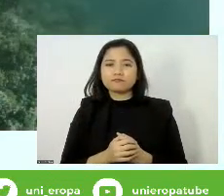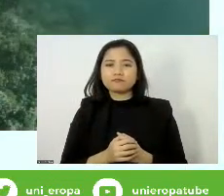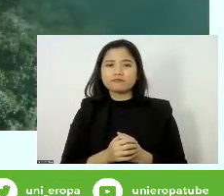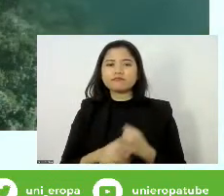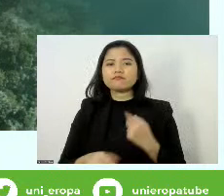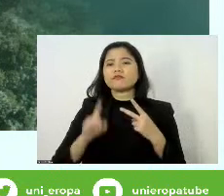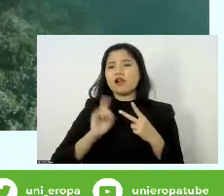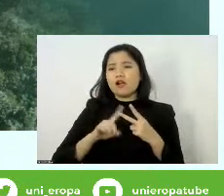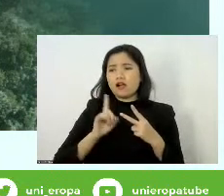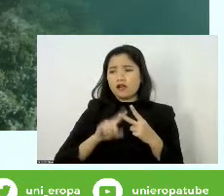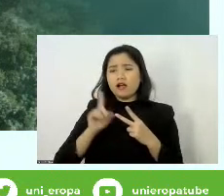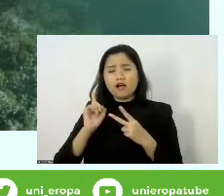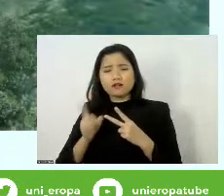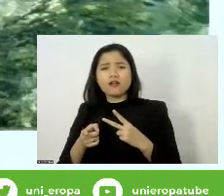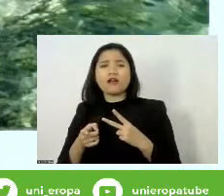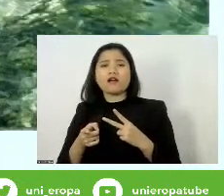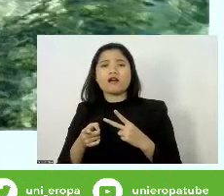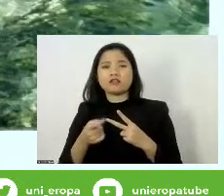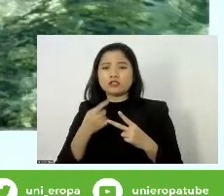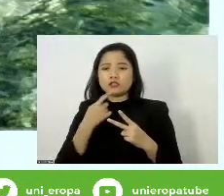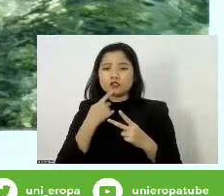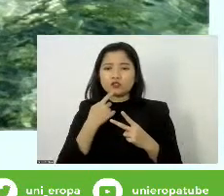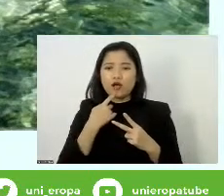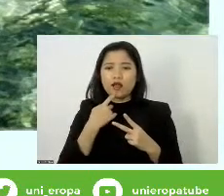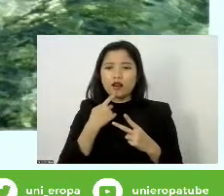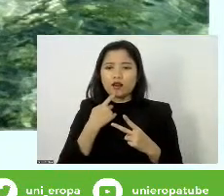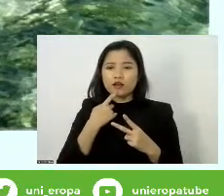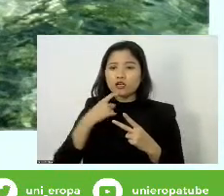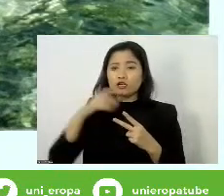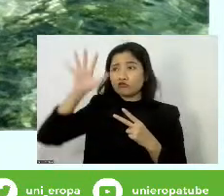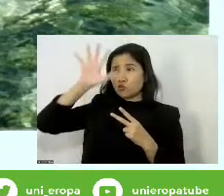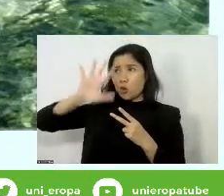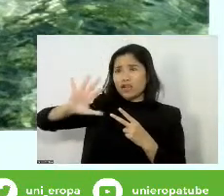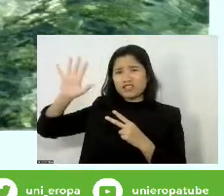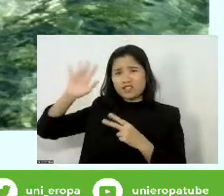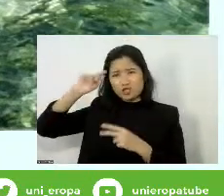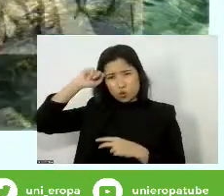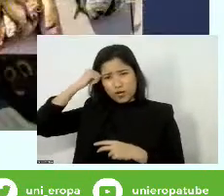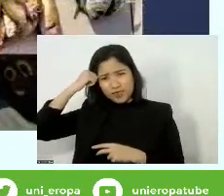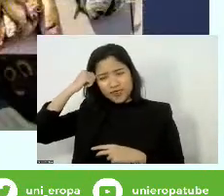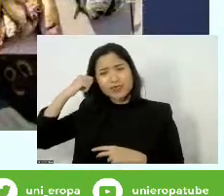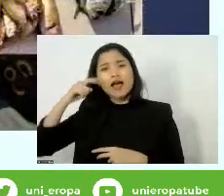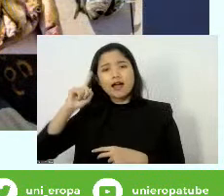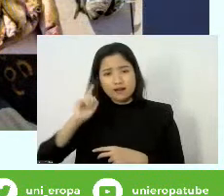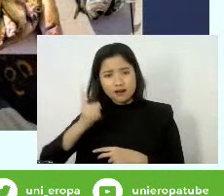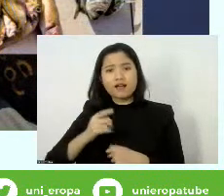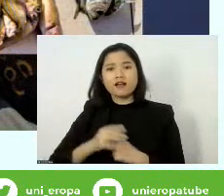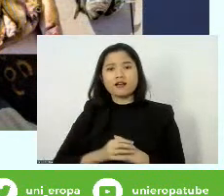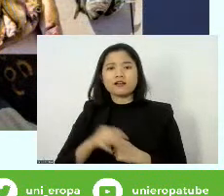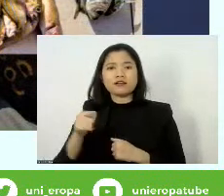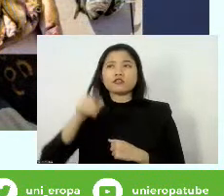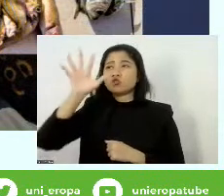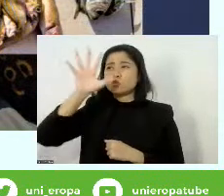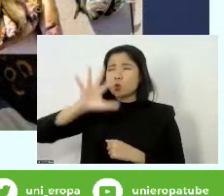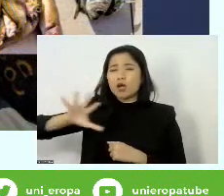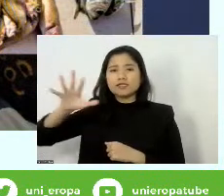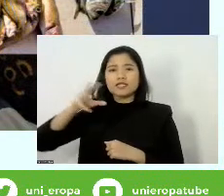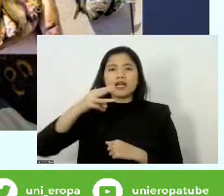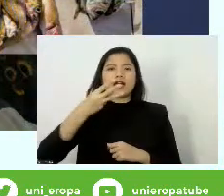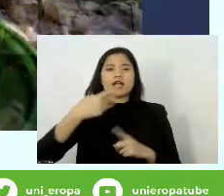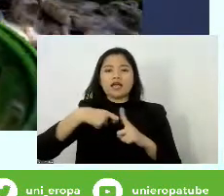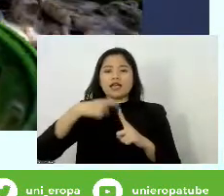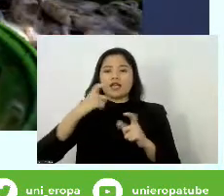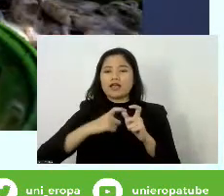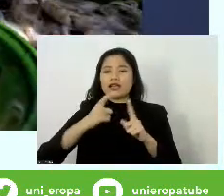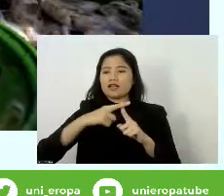menghadapi yang namanya eh cuaca sulit ide yang namanya cuaca ekstrem itu sekarang sangat ekstrim jadi